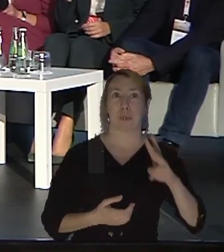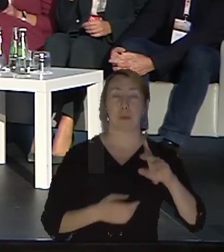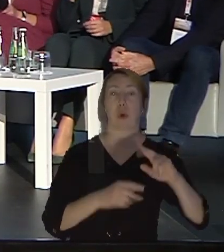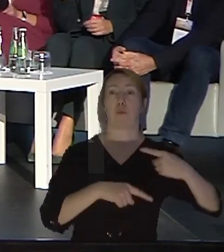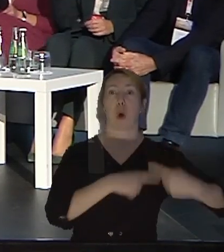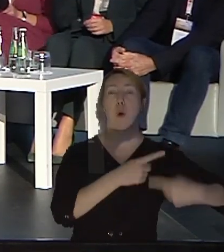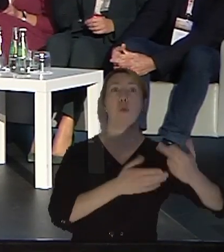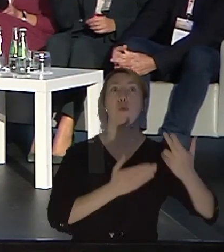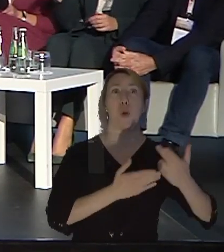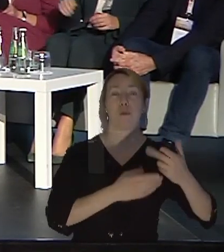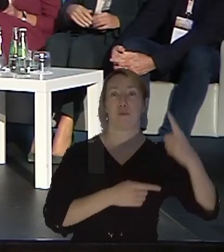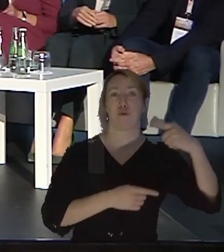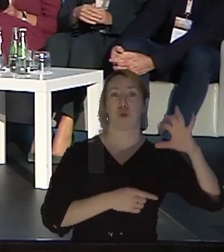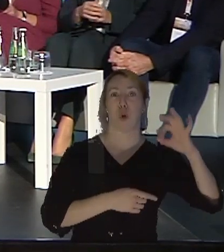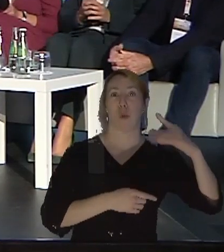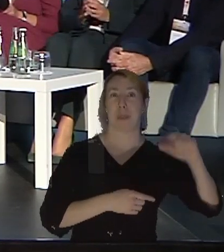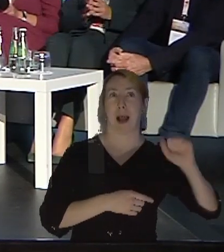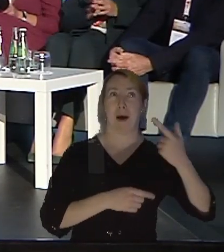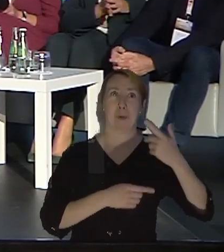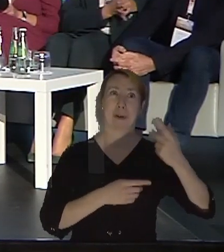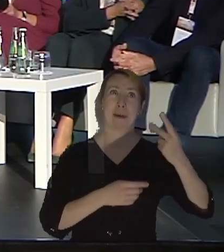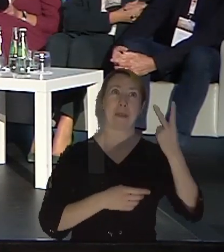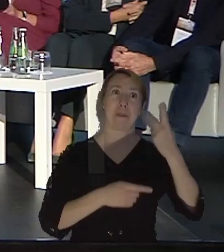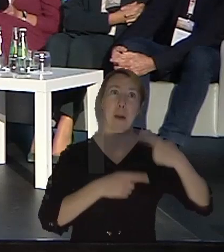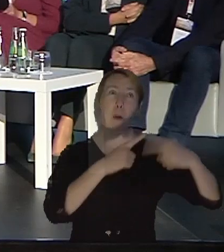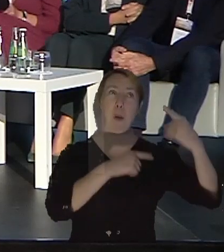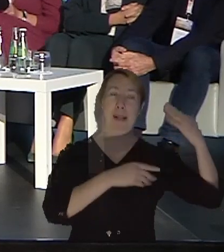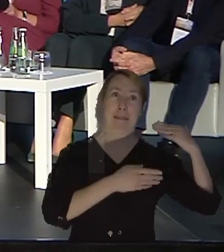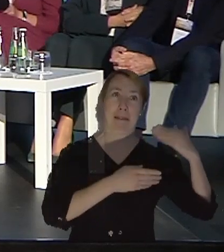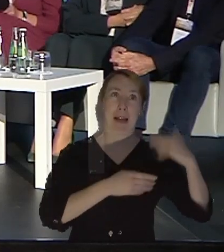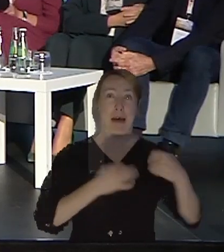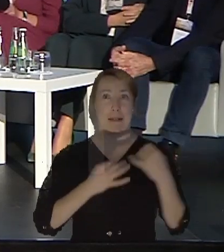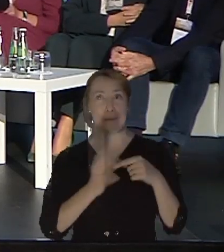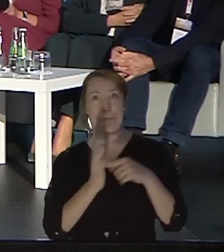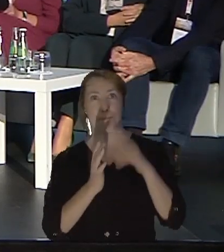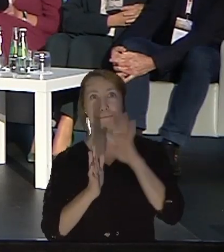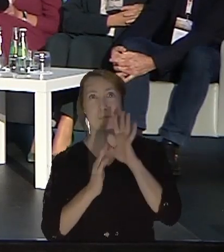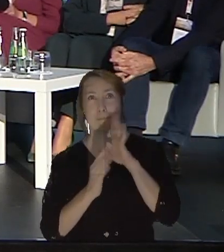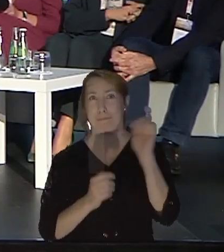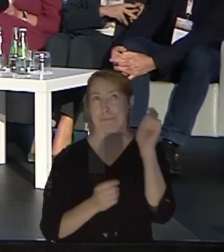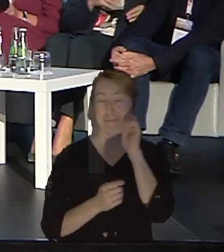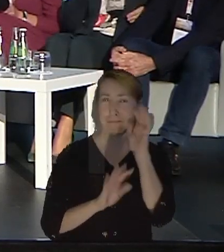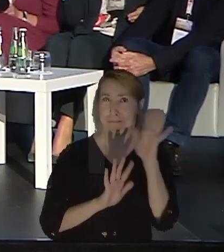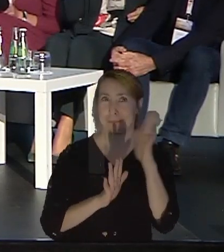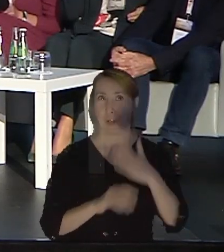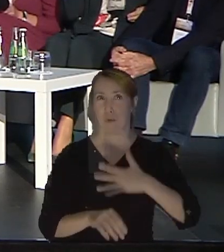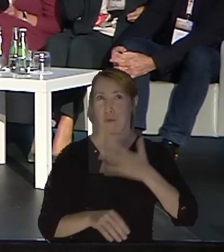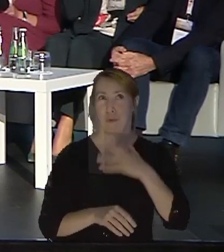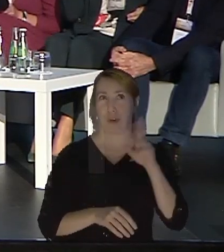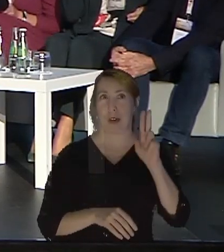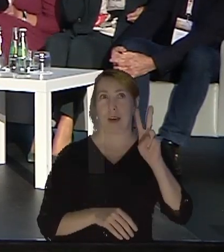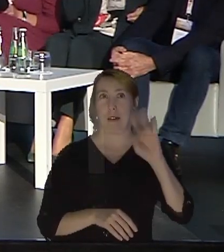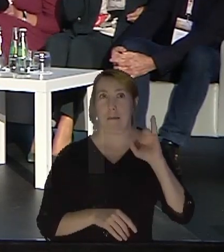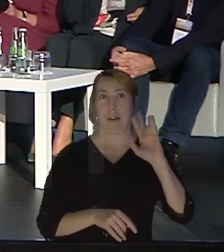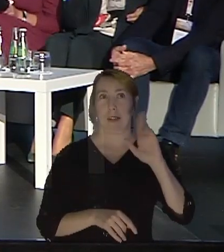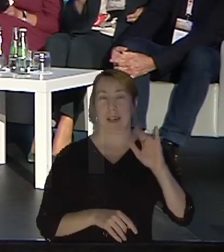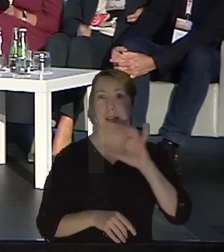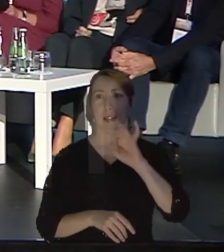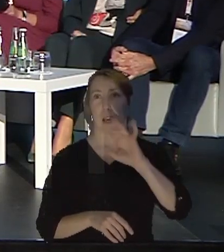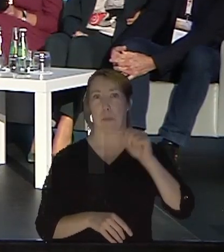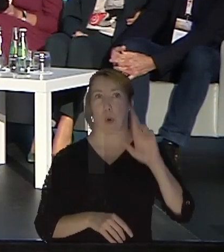tak dwa pokolenia wstecz gdzieś. Tak. Więc, ale idziemy tym tropem żeńskim, więc strzelamy Vicky Gabor. Vicky Gabor. Co na